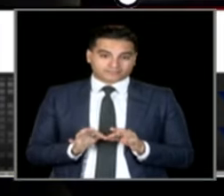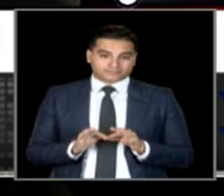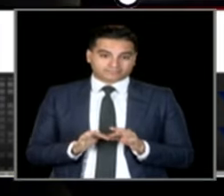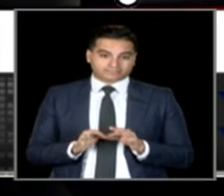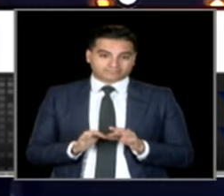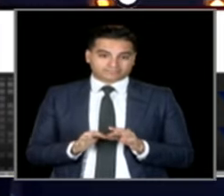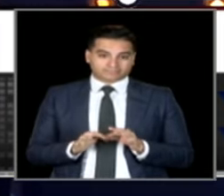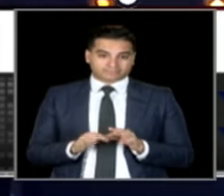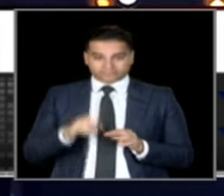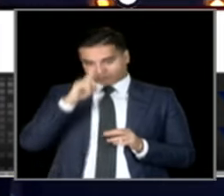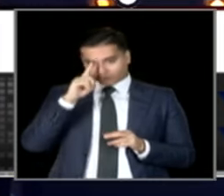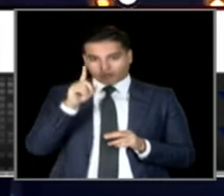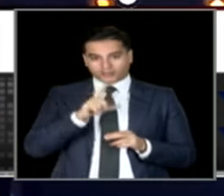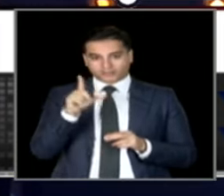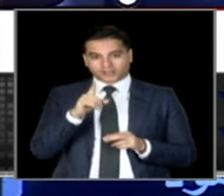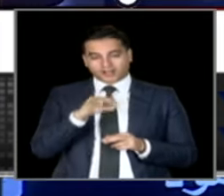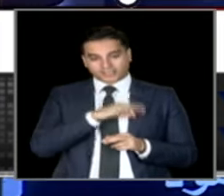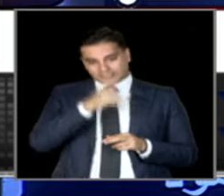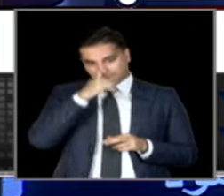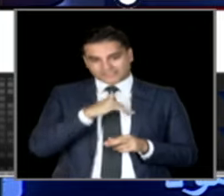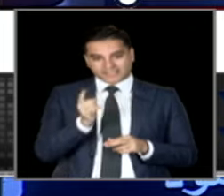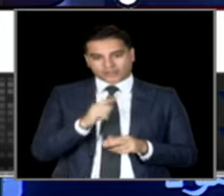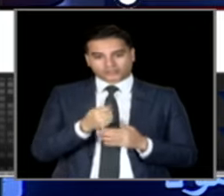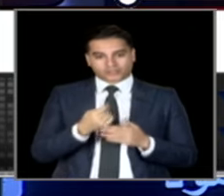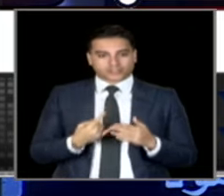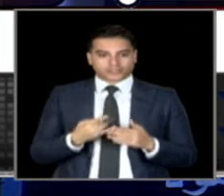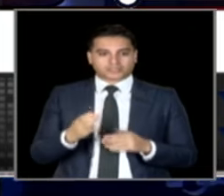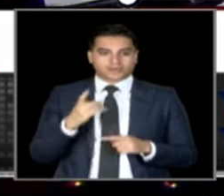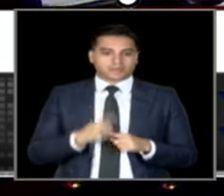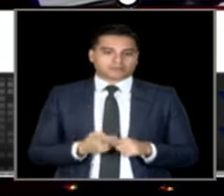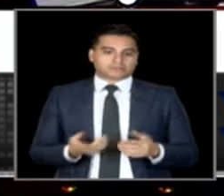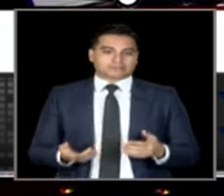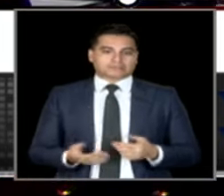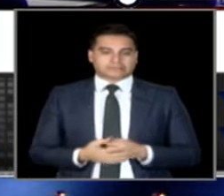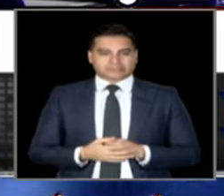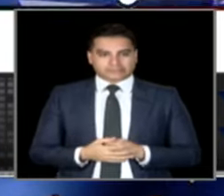شاء الله تكون صح. يبقى ما تزعلوش، ناقص 10، إجابة خاطئة.